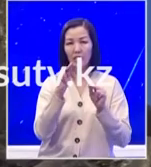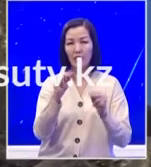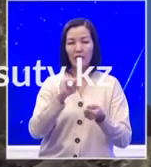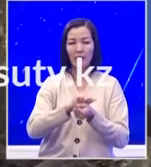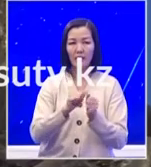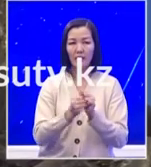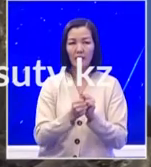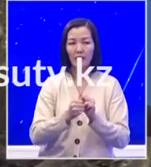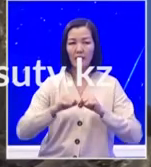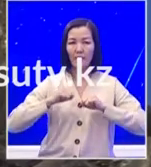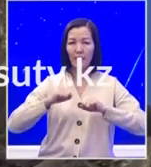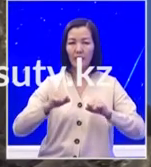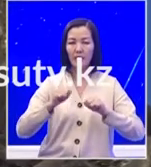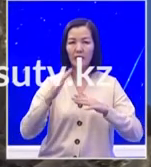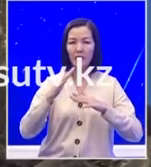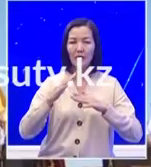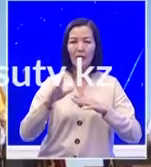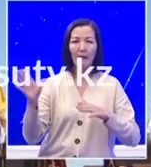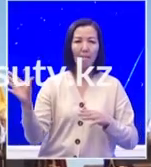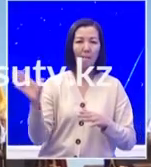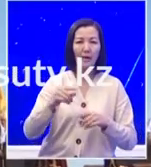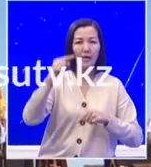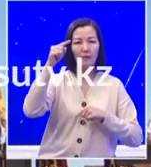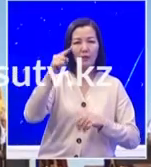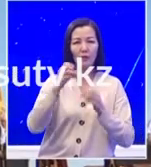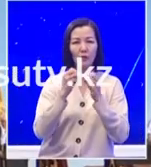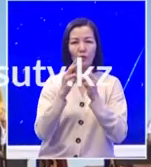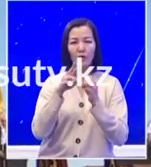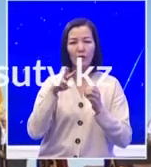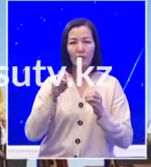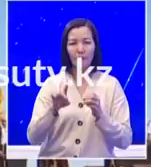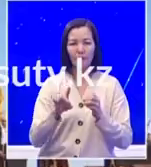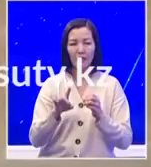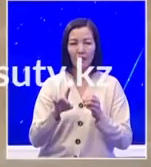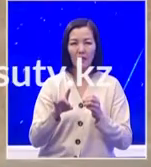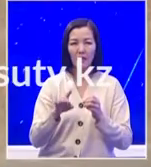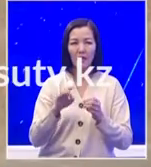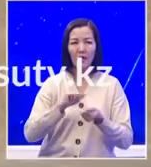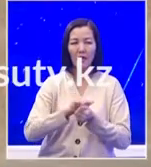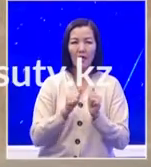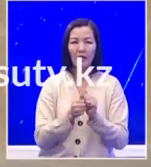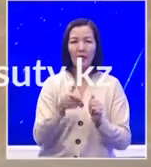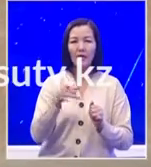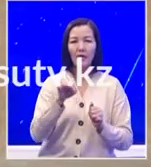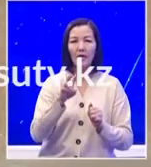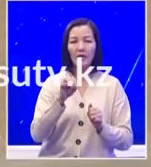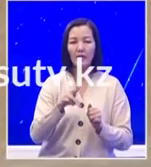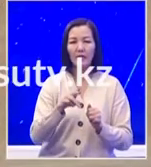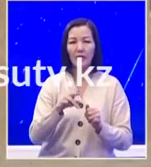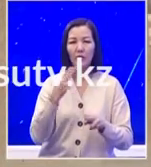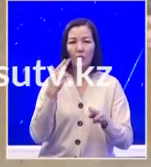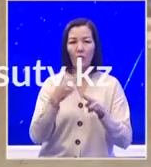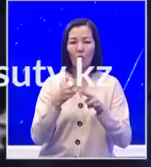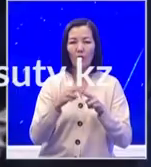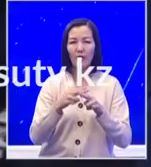тұғырдан батырдың саусағының ұшына дейінгі бейіктік 12 метр. Тұғыр күрті граниті. Батыр бейнесі қоладан құйылған.